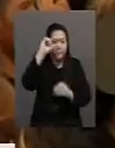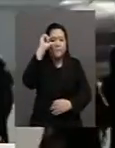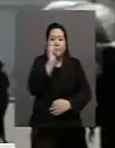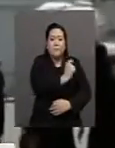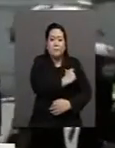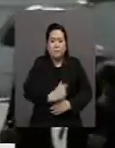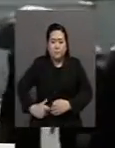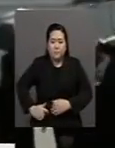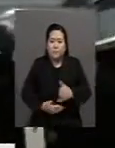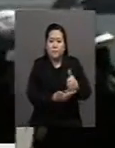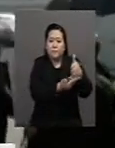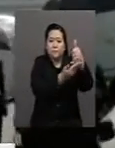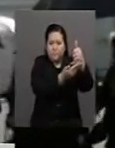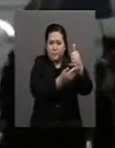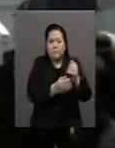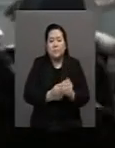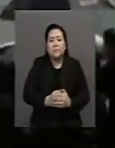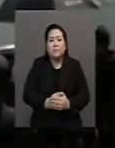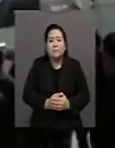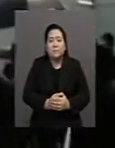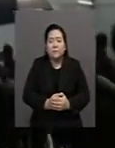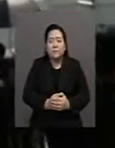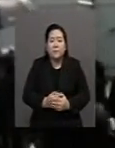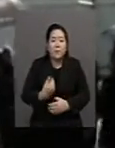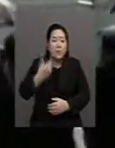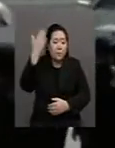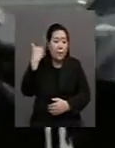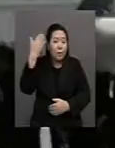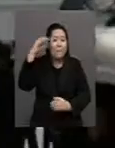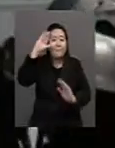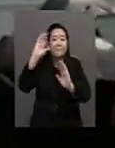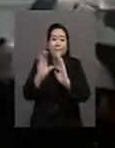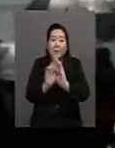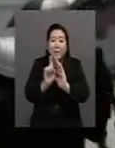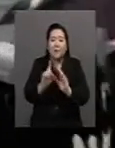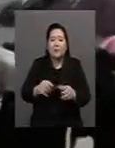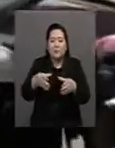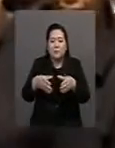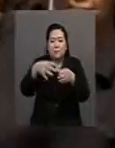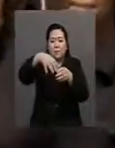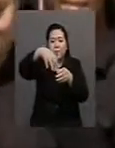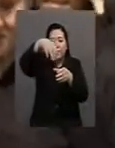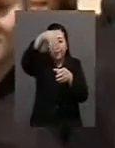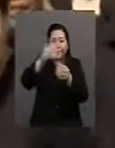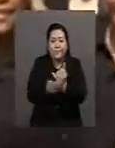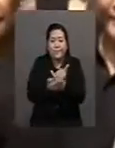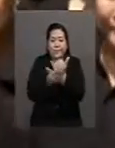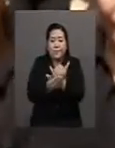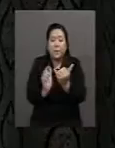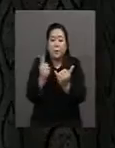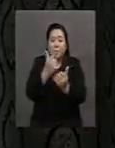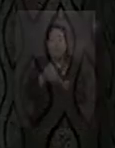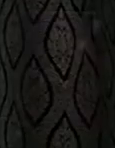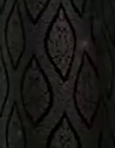าทในพระบรมมหาราชวังนะครับซึ่งเดิมทีเป็นภาพพระบรมโกศพระบรมศพพิมพ์4